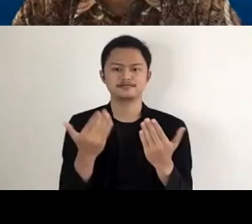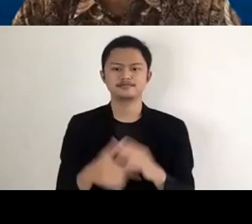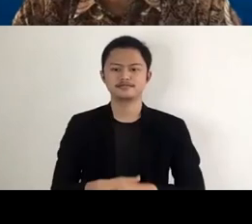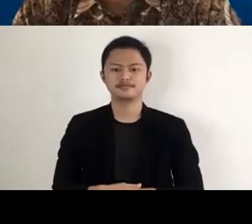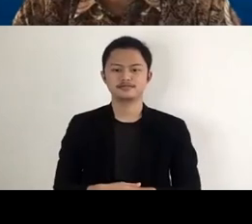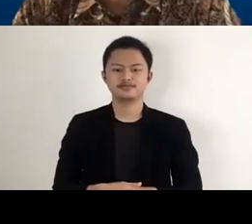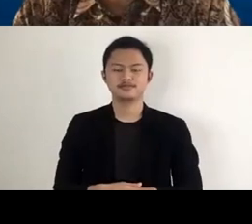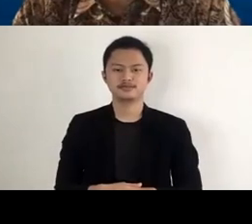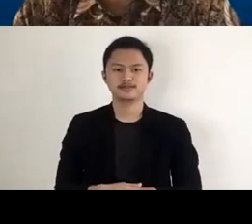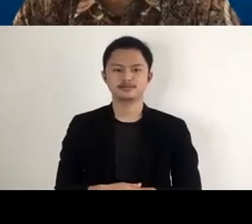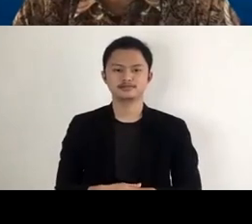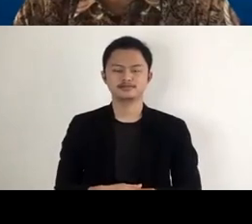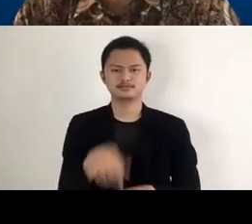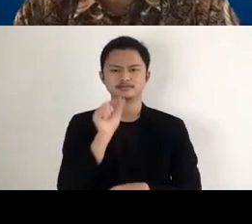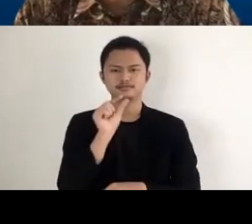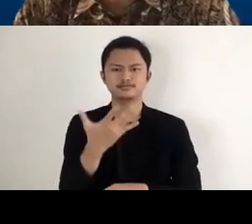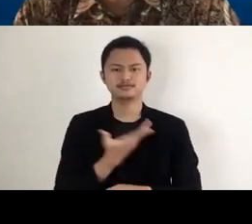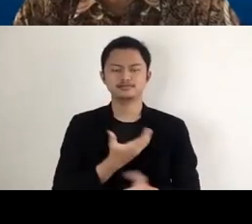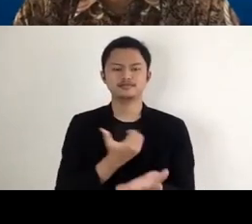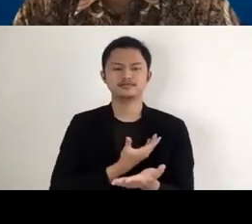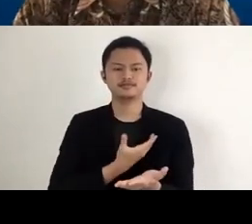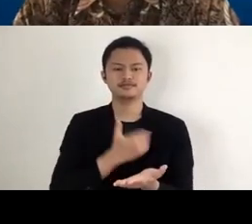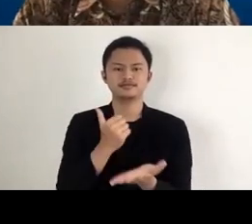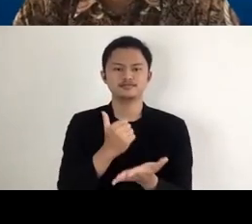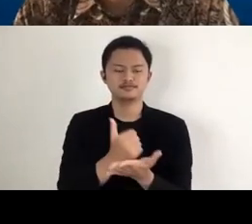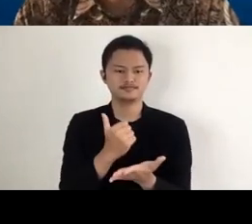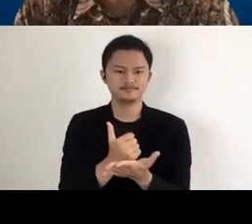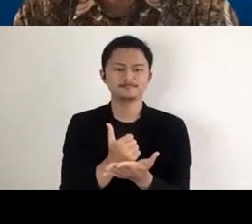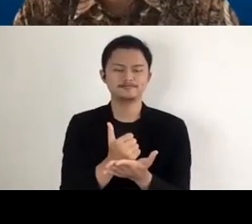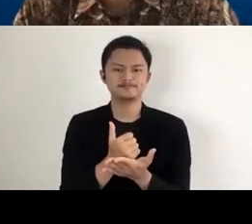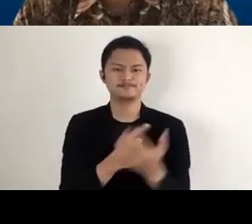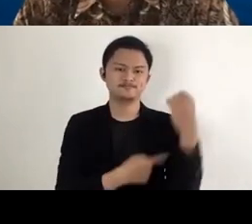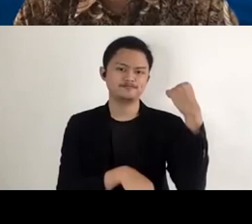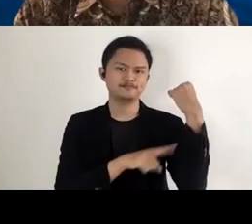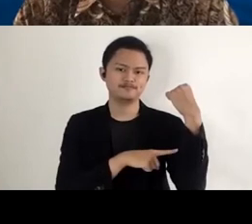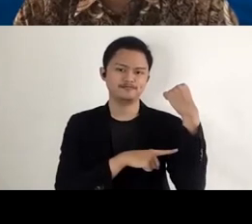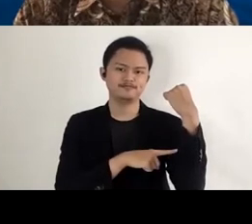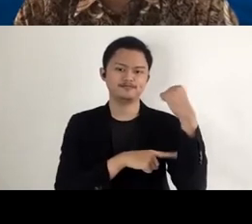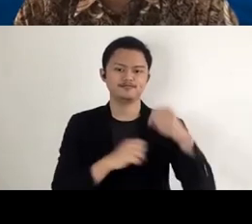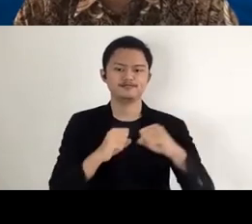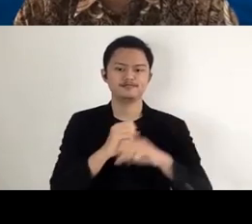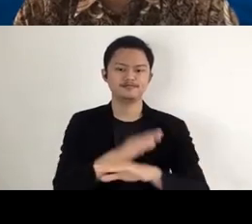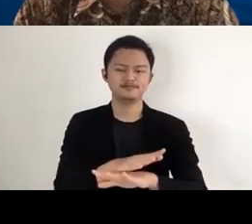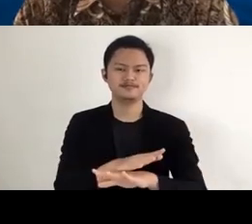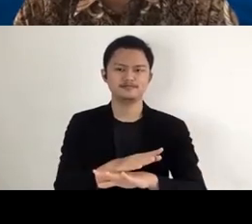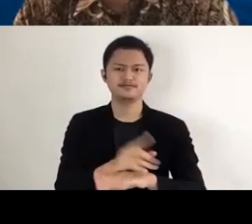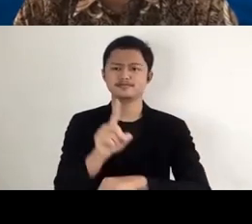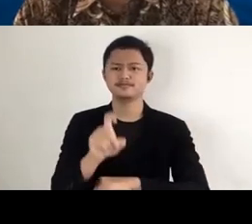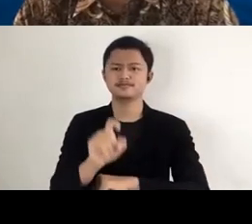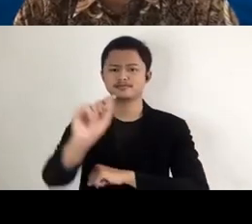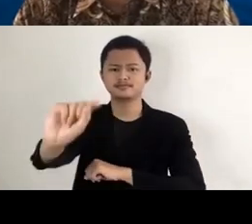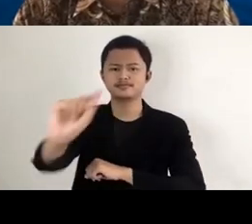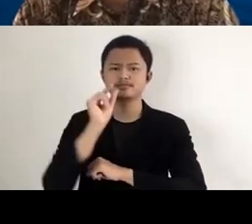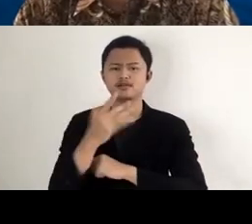ini untuk memastikan bahwa pengetahuan keterampilan itu akan digunakan dan